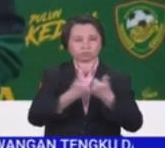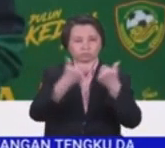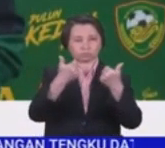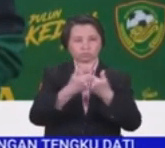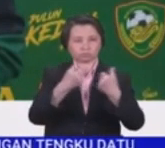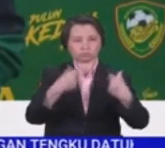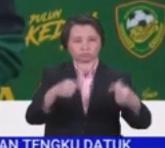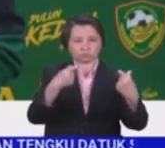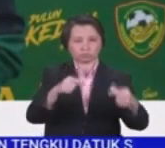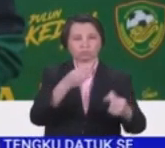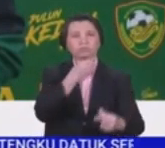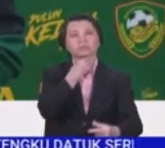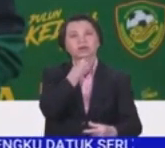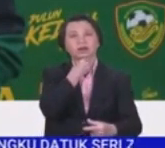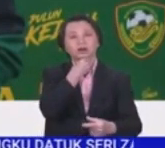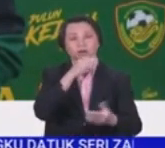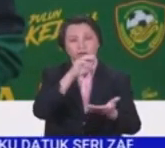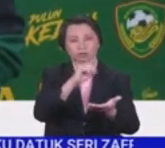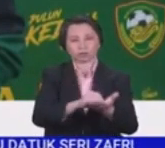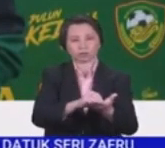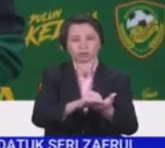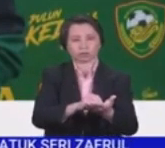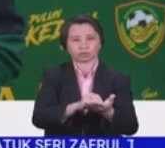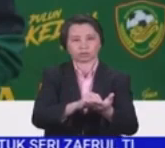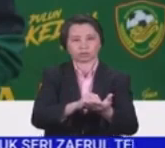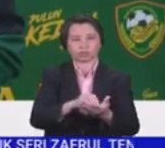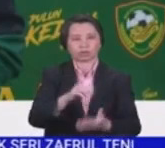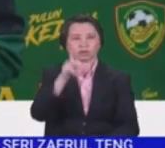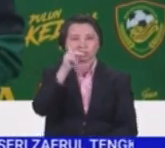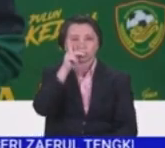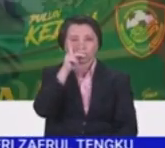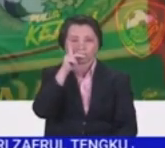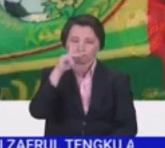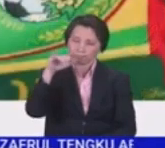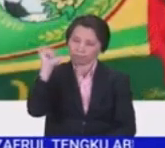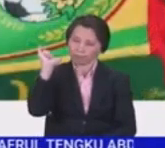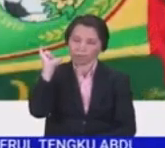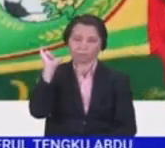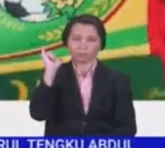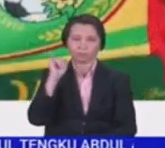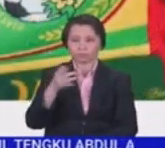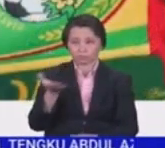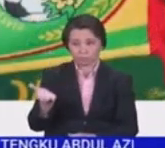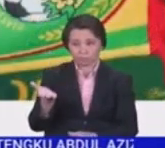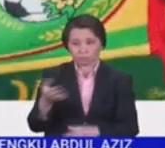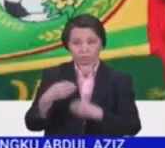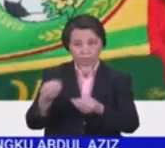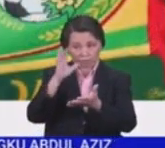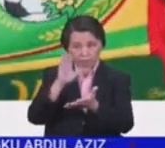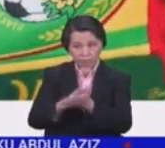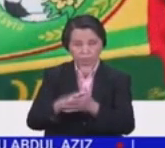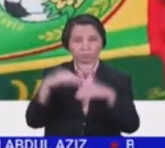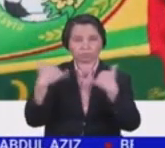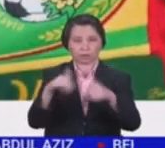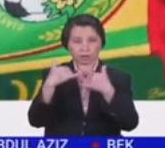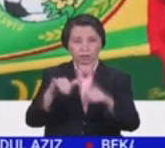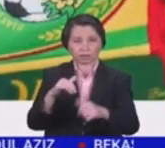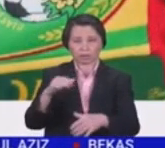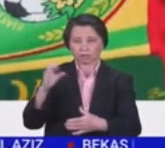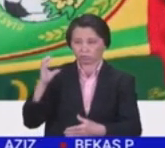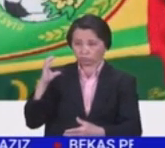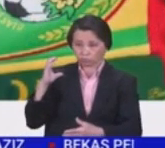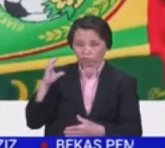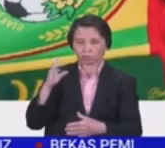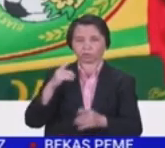pesawatan menentang para FC di stadion darulaman malam tadi Man itu diberi kepercayaan bereaksi oleh jurulatih Ade cari usaha